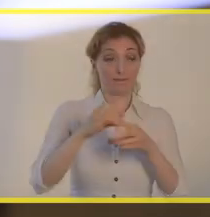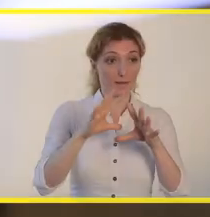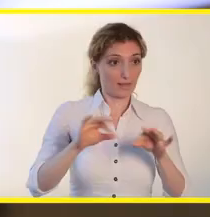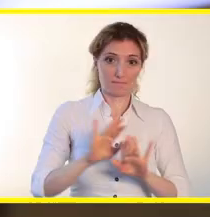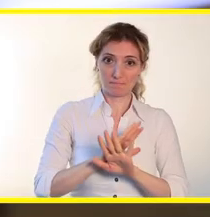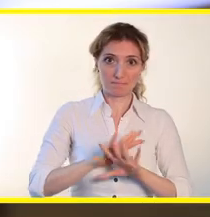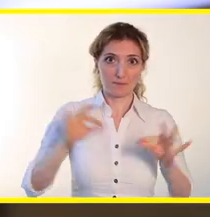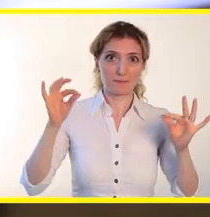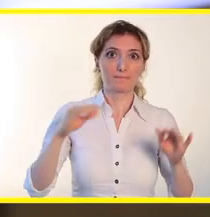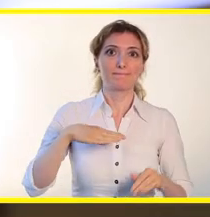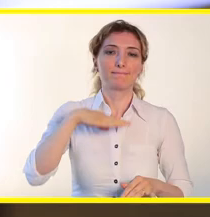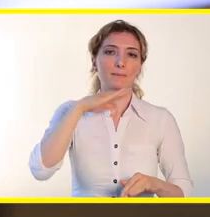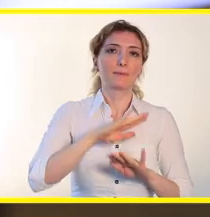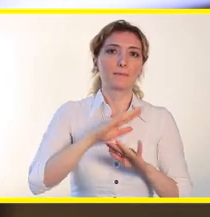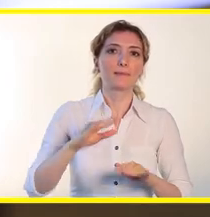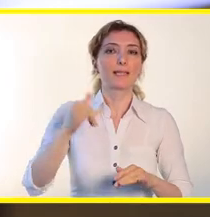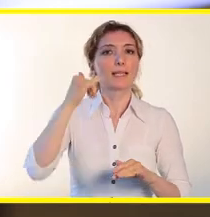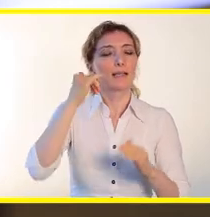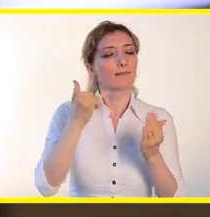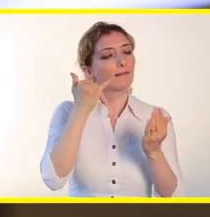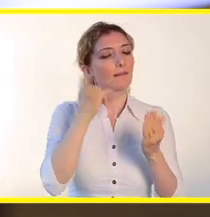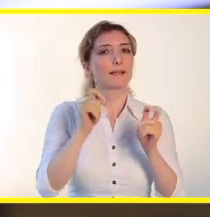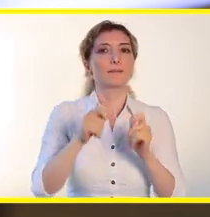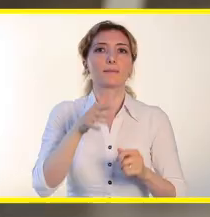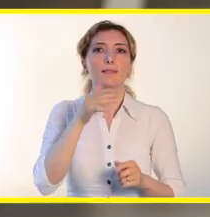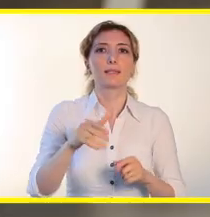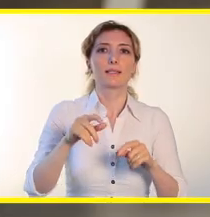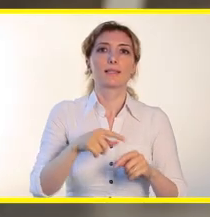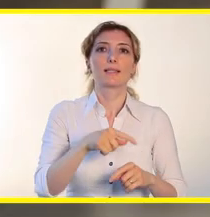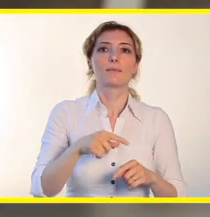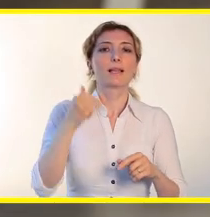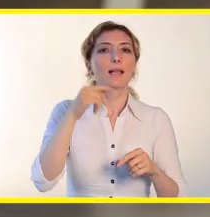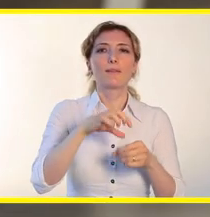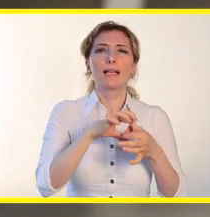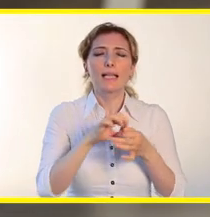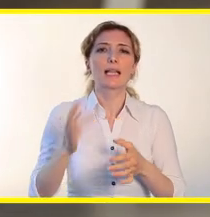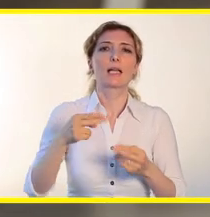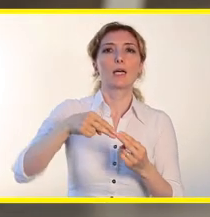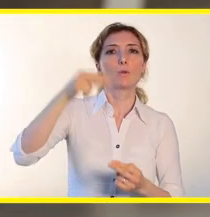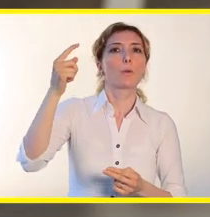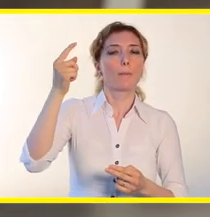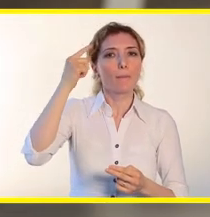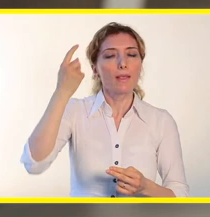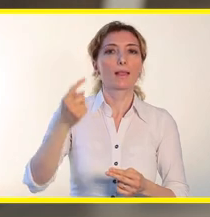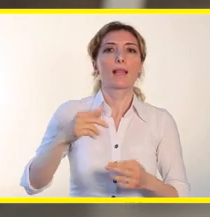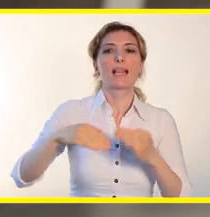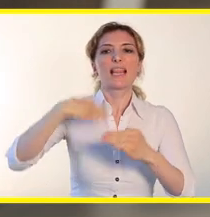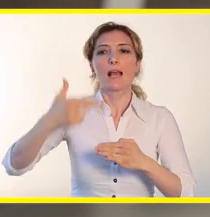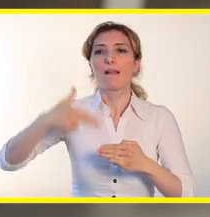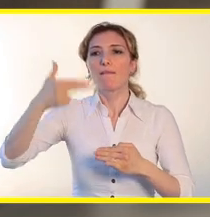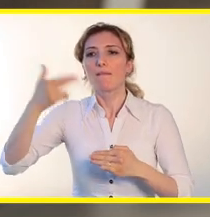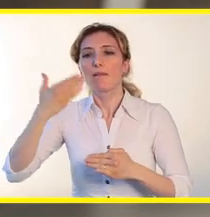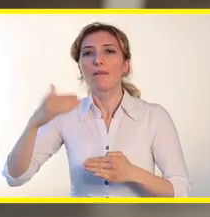Cihazınızın kurulumu tamamlandı. Cihazınızı kullanmaya başlayabilirsiniz. HTC One M9 ile ilgili daha detaylı bilgiye